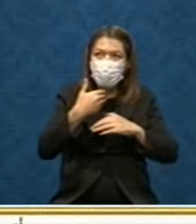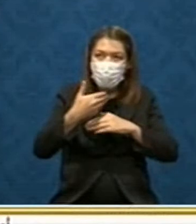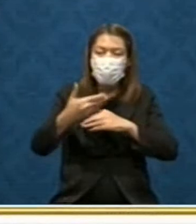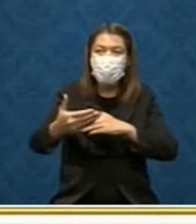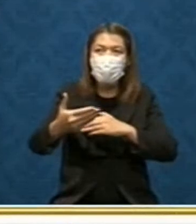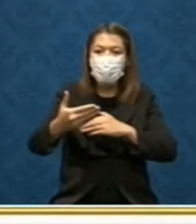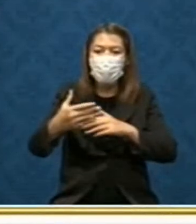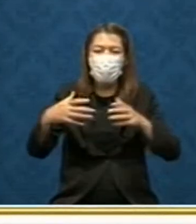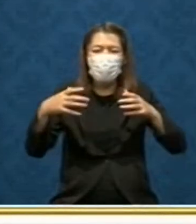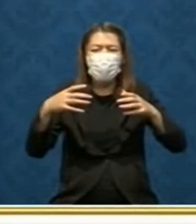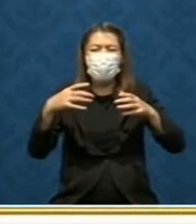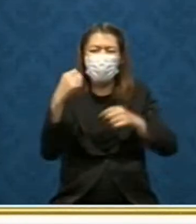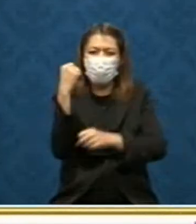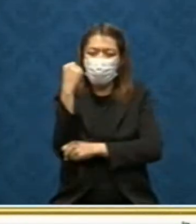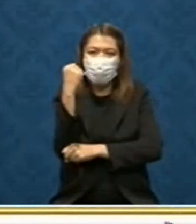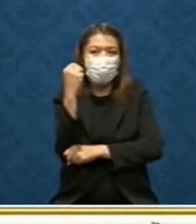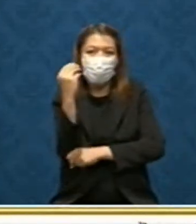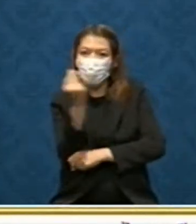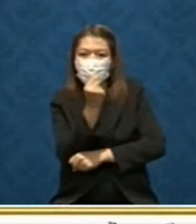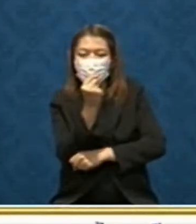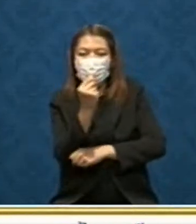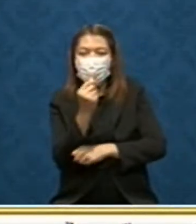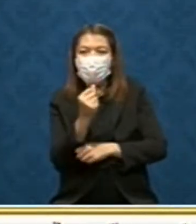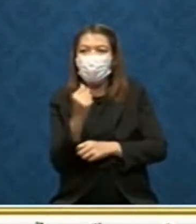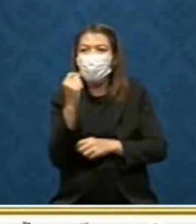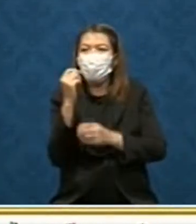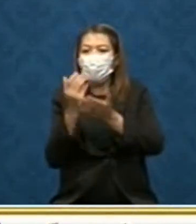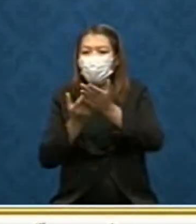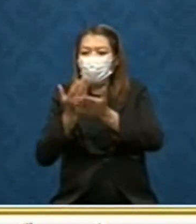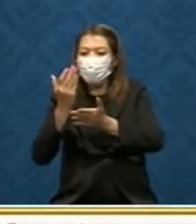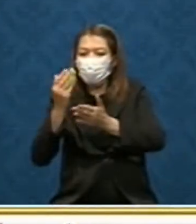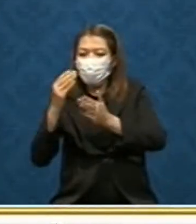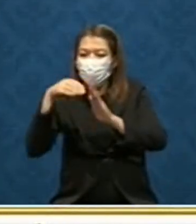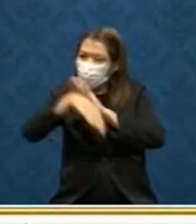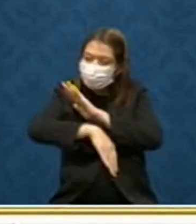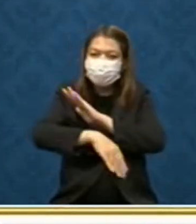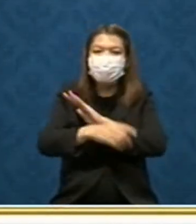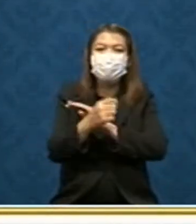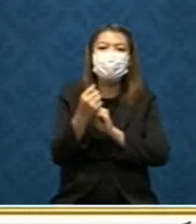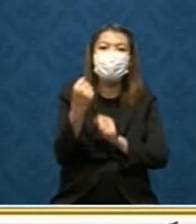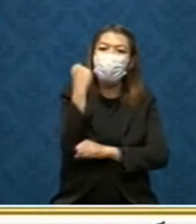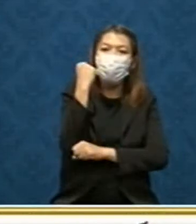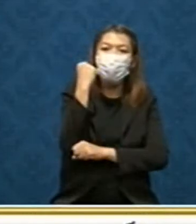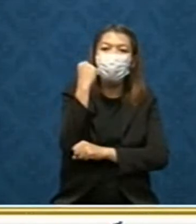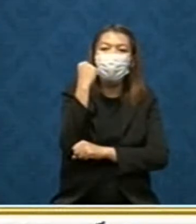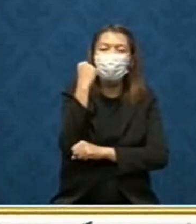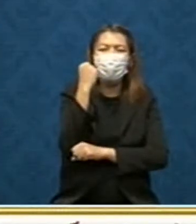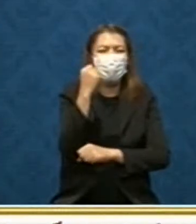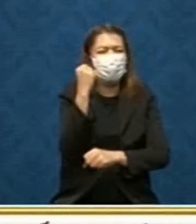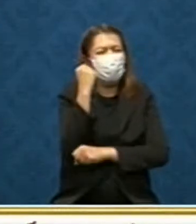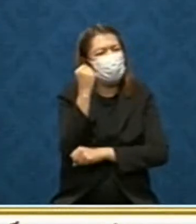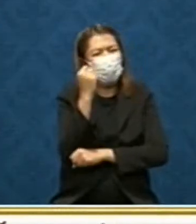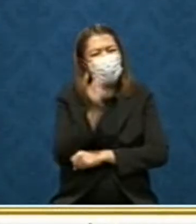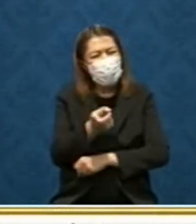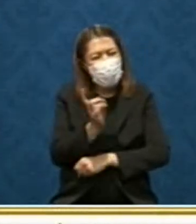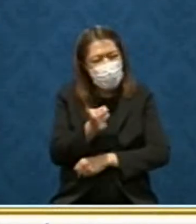มีกลมคนนจนฉับผล controอยู่ดๆจนเลยแล้วมีกลุ่มจนเรือรังแล้วว